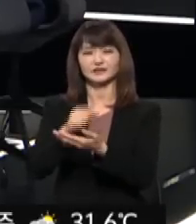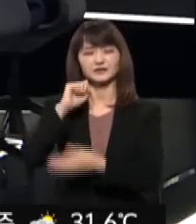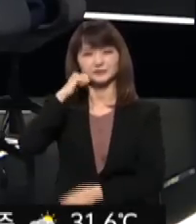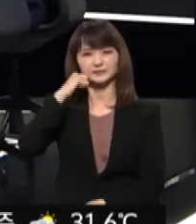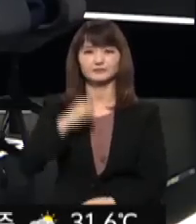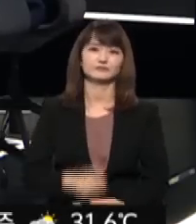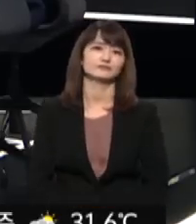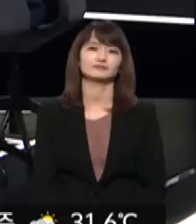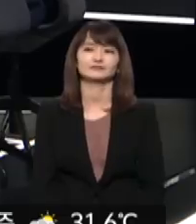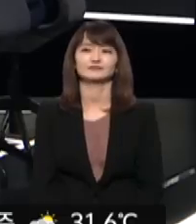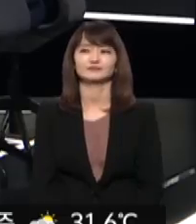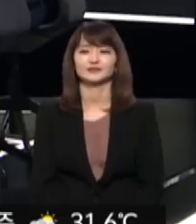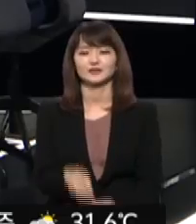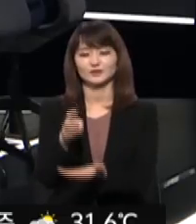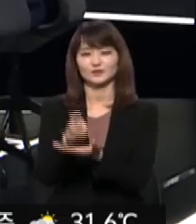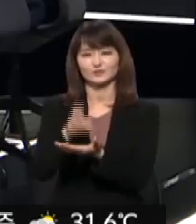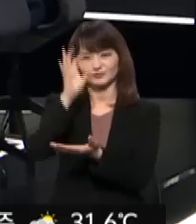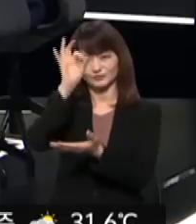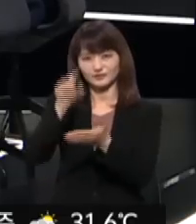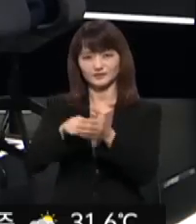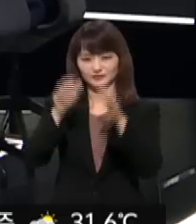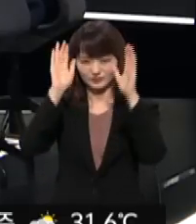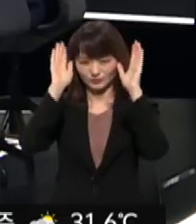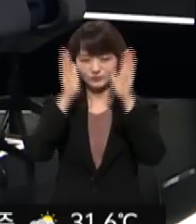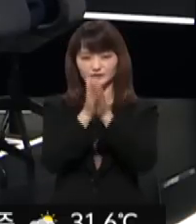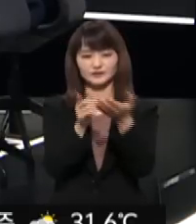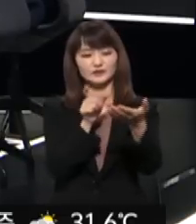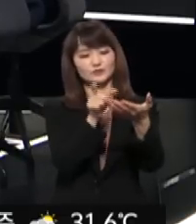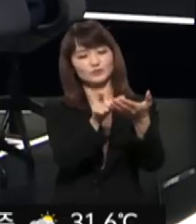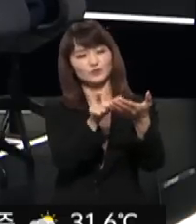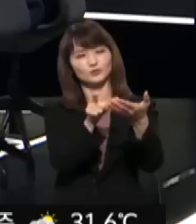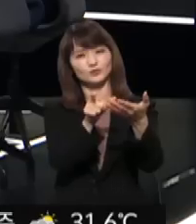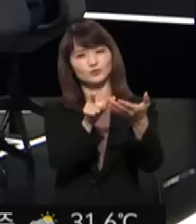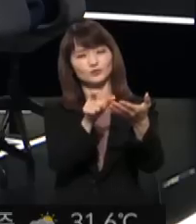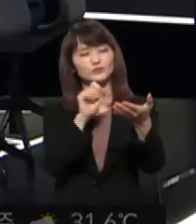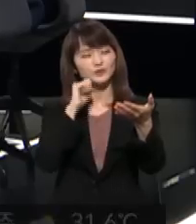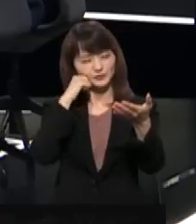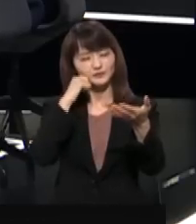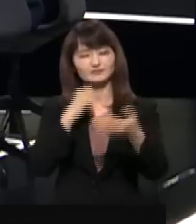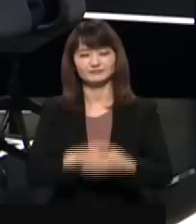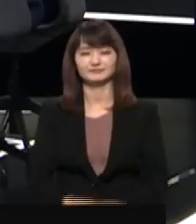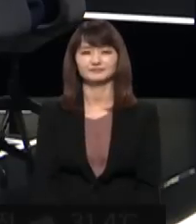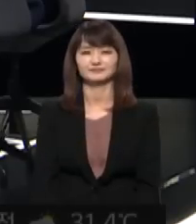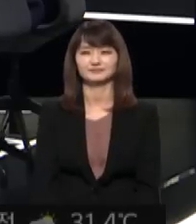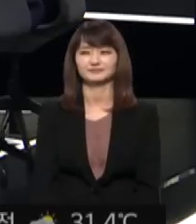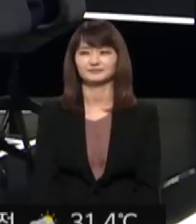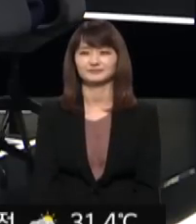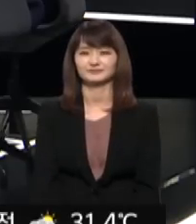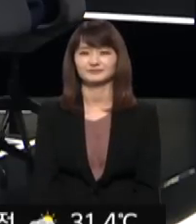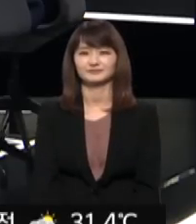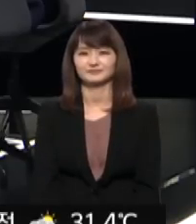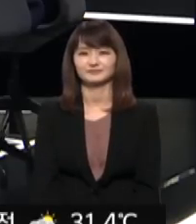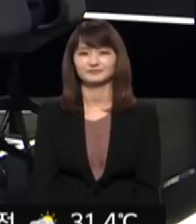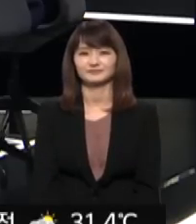보면 법대 출신으로서 교과서적으로 보면 어렵습니다 법대 출시 있어요 알겠습니다